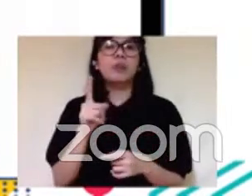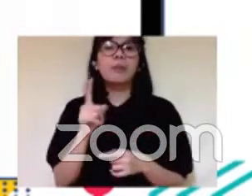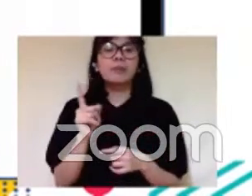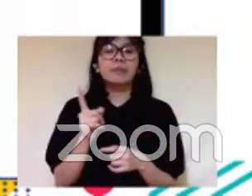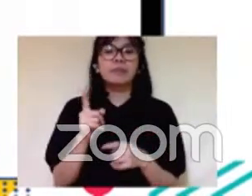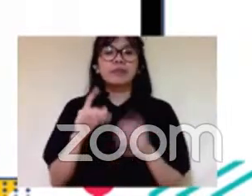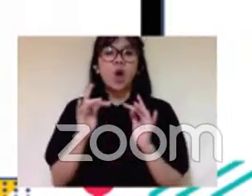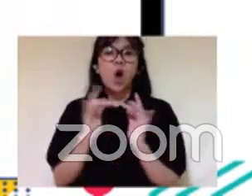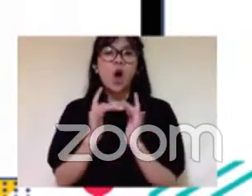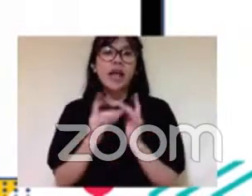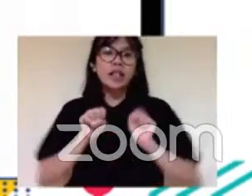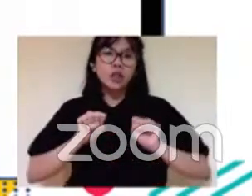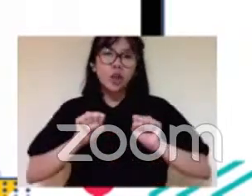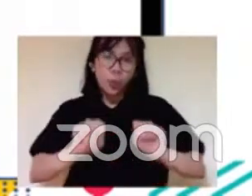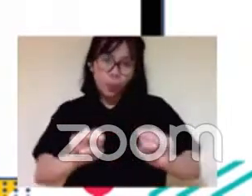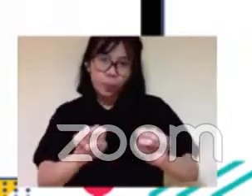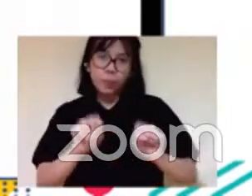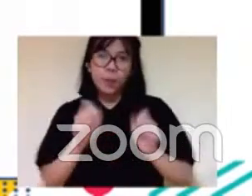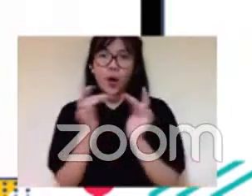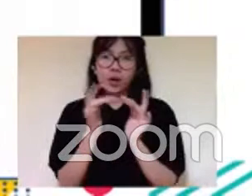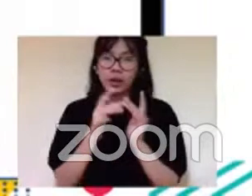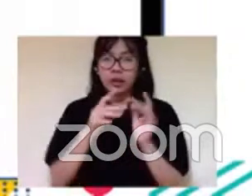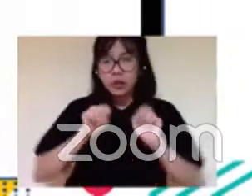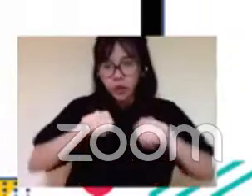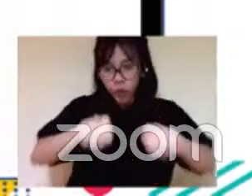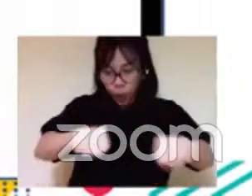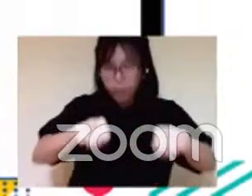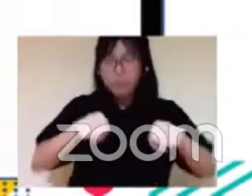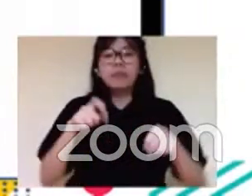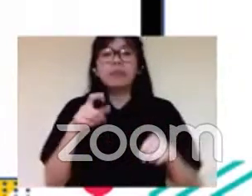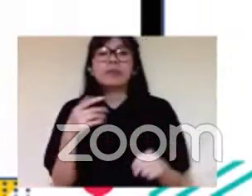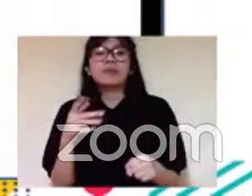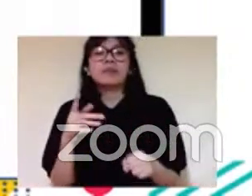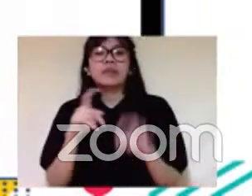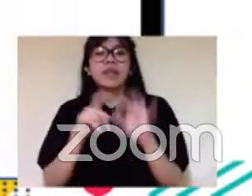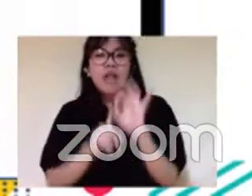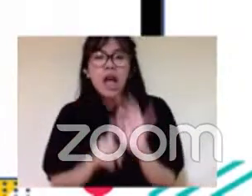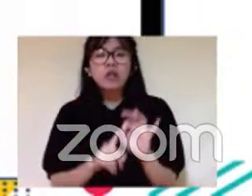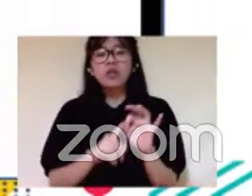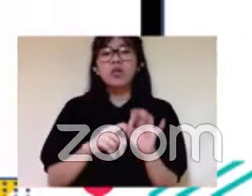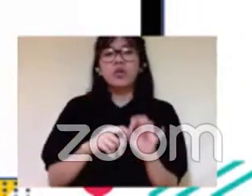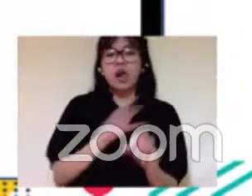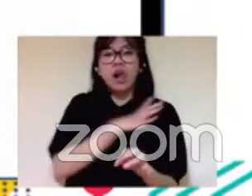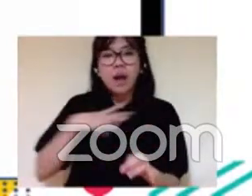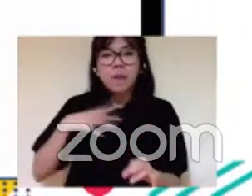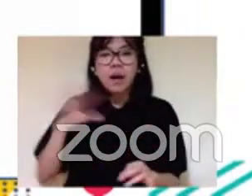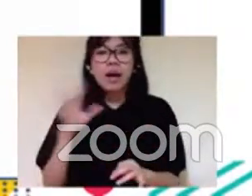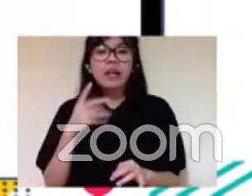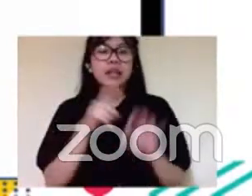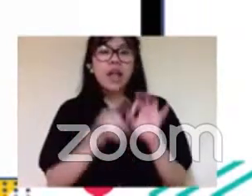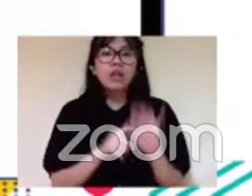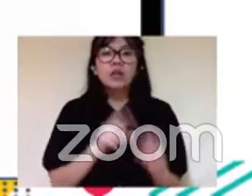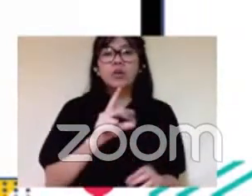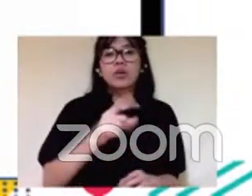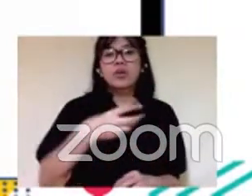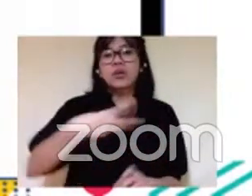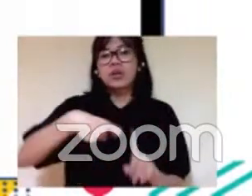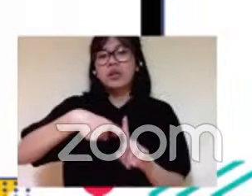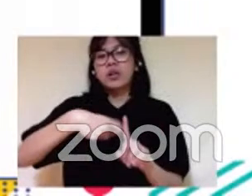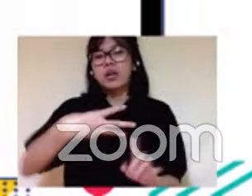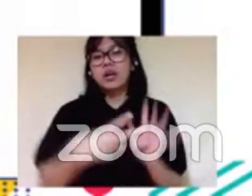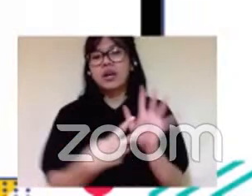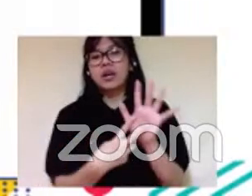Karena biasanya transaksi, mereka kan tergantung sekali gitu ya dengan si rekening-rekening ini. Nah, ini biasanya yang